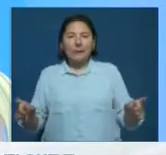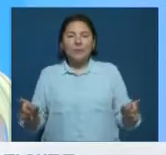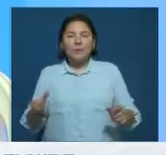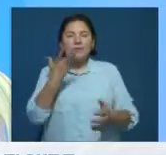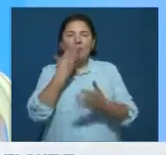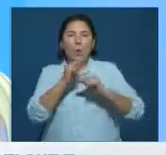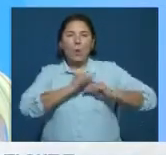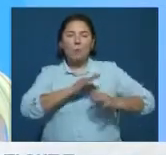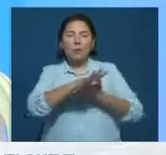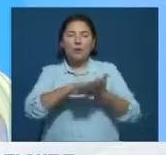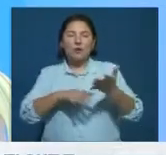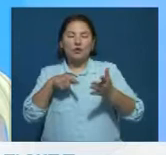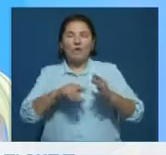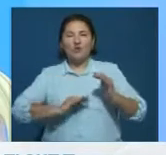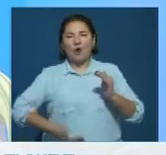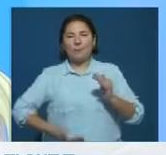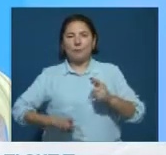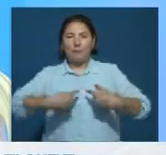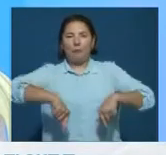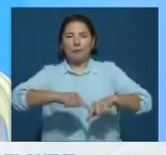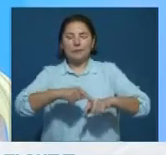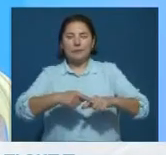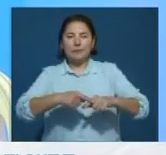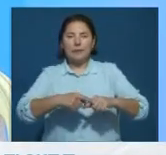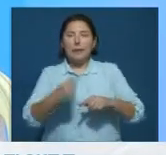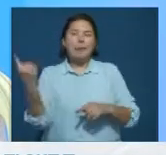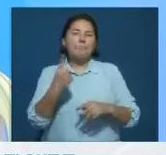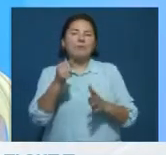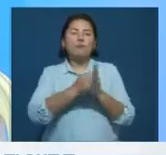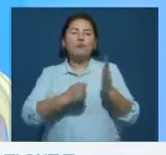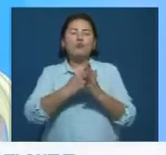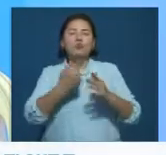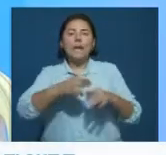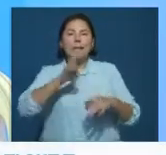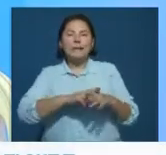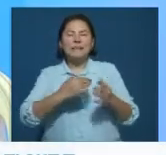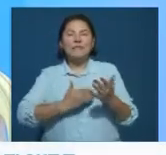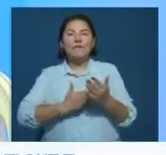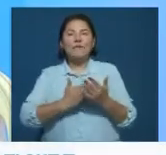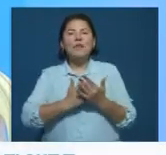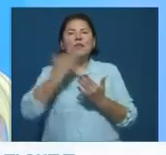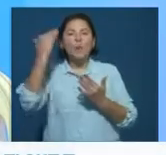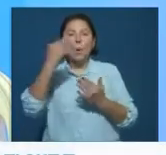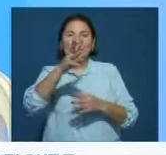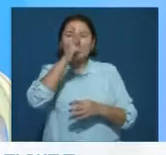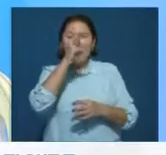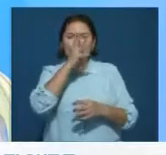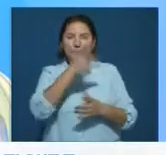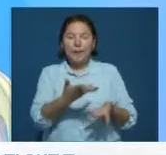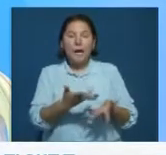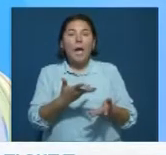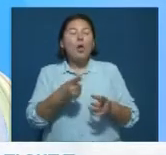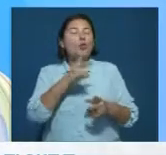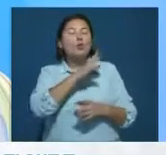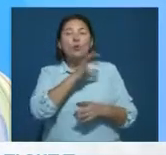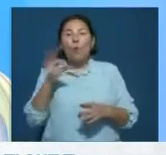свою работу продолжают там в частном секторе. Первая причина – это из-за высокой заработной платы. Но